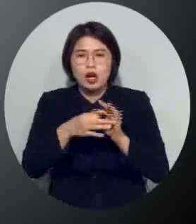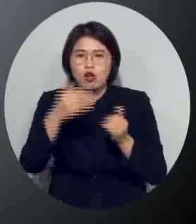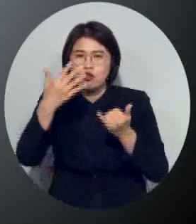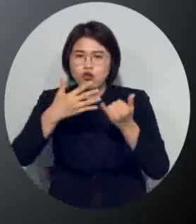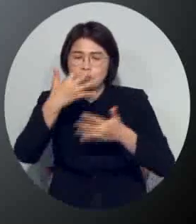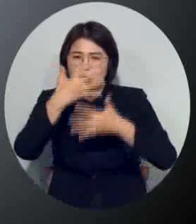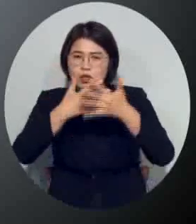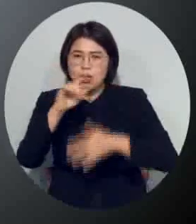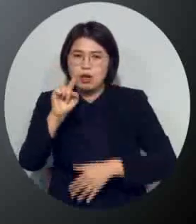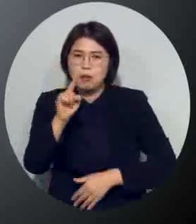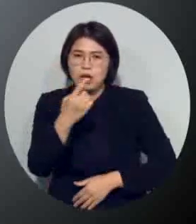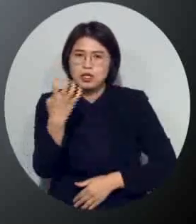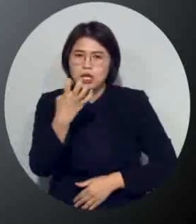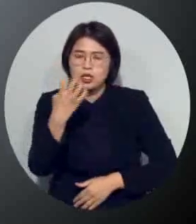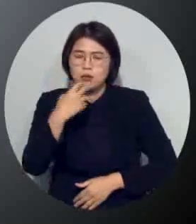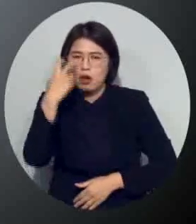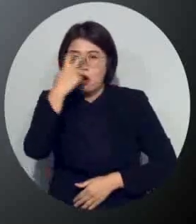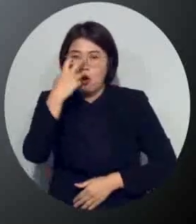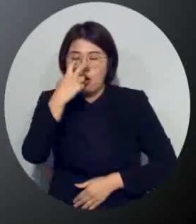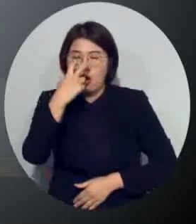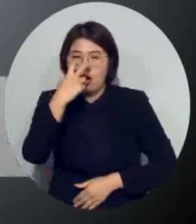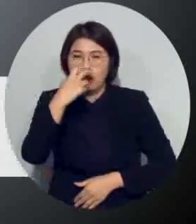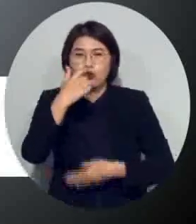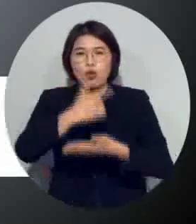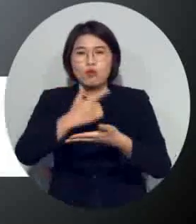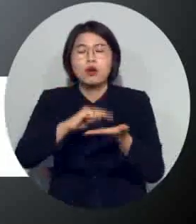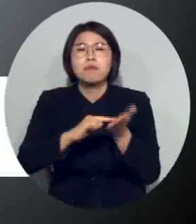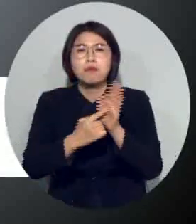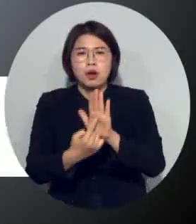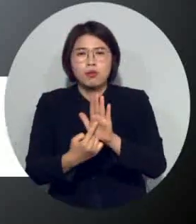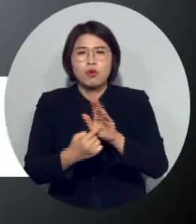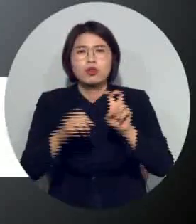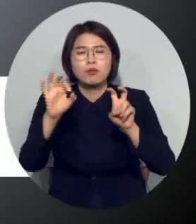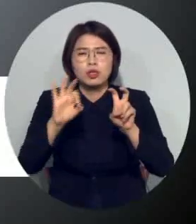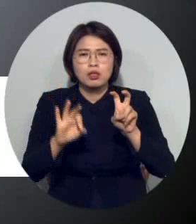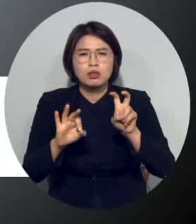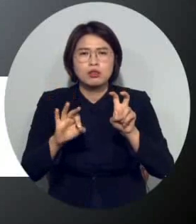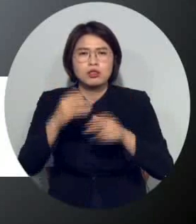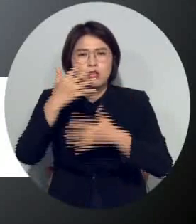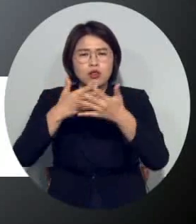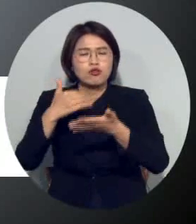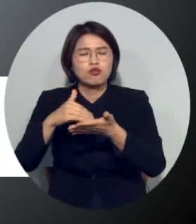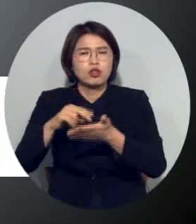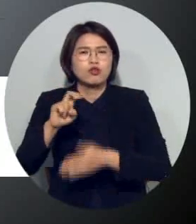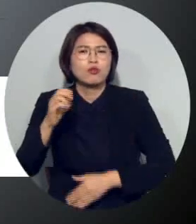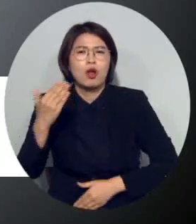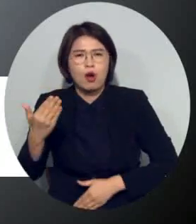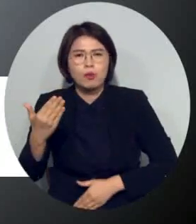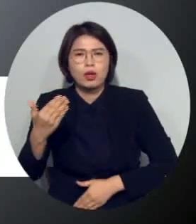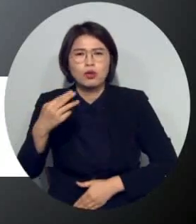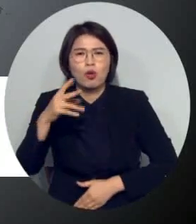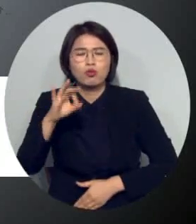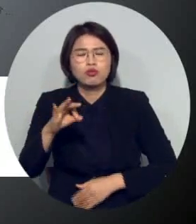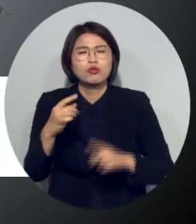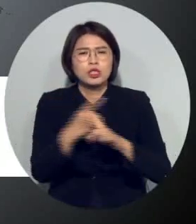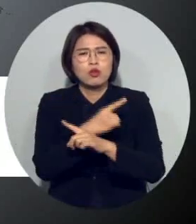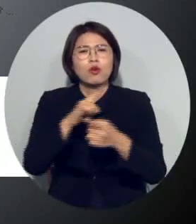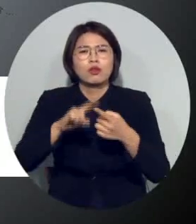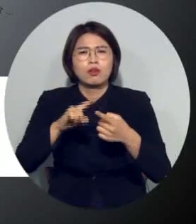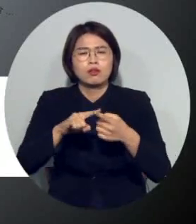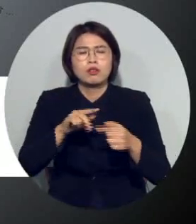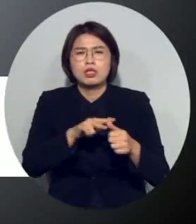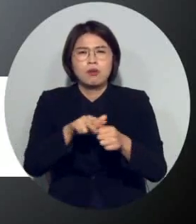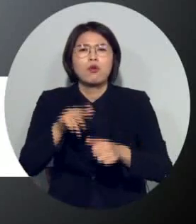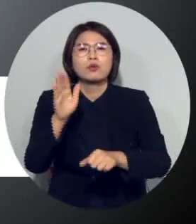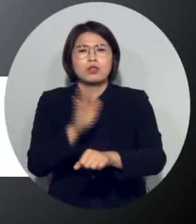104 10개를 검증 에 발표한 논문에 따르면 20% 인 29 깨 영상이 통풍 진단과 치료에 대해 잘못된